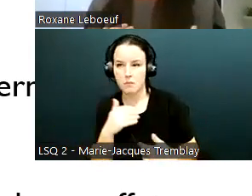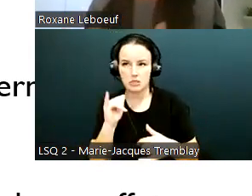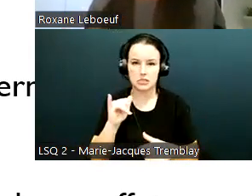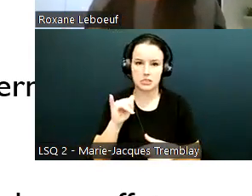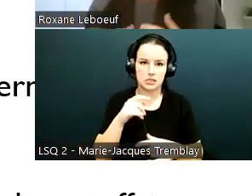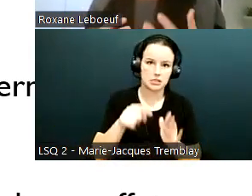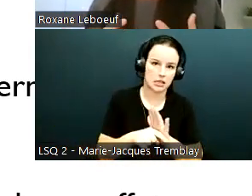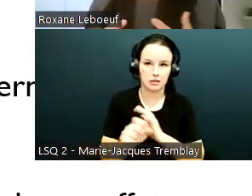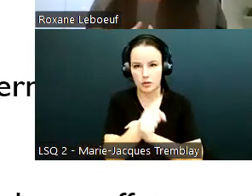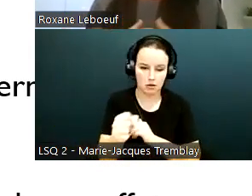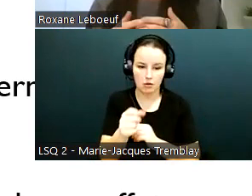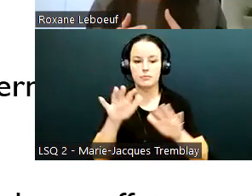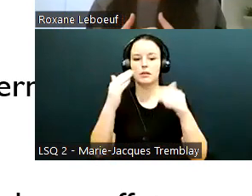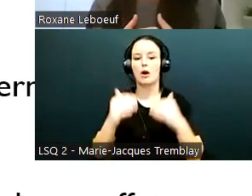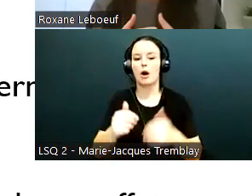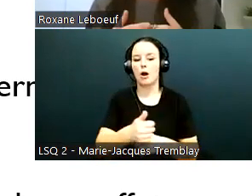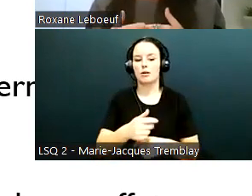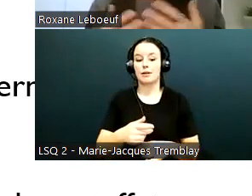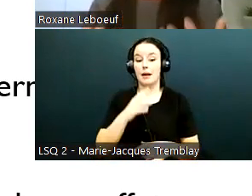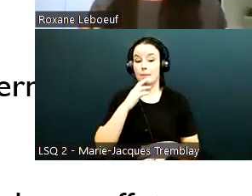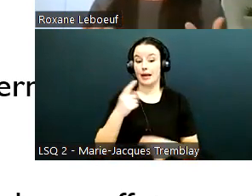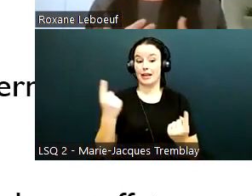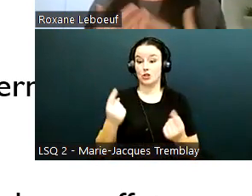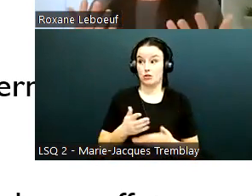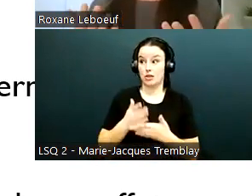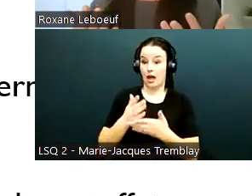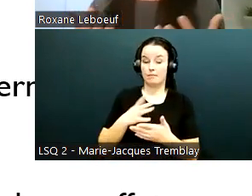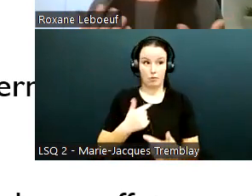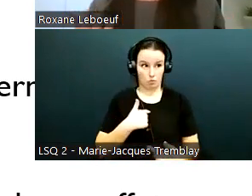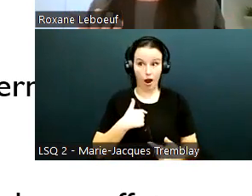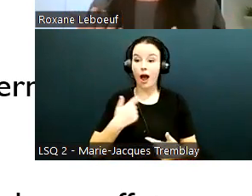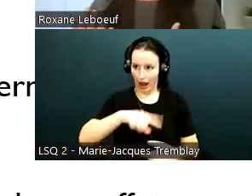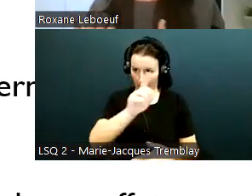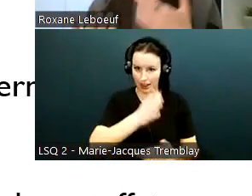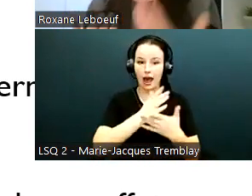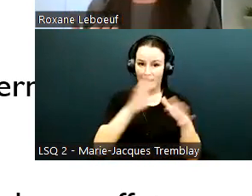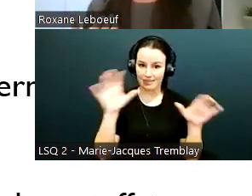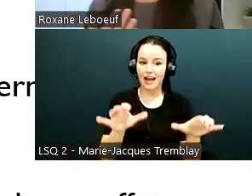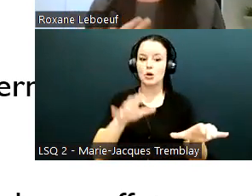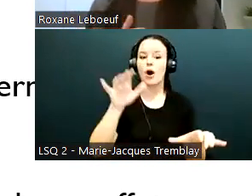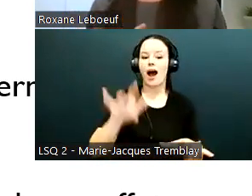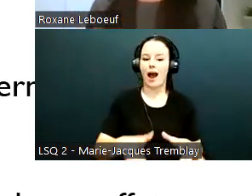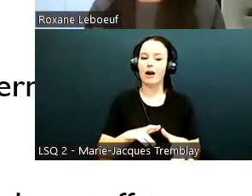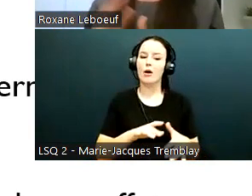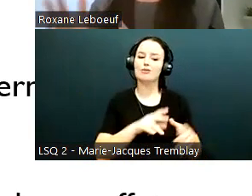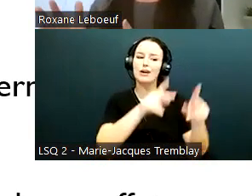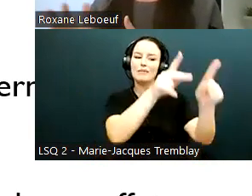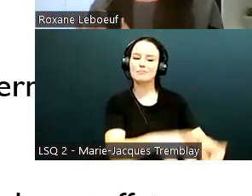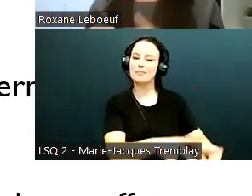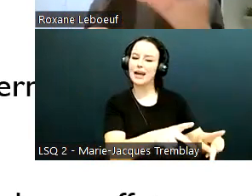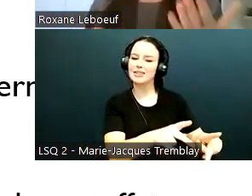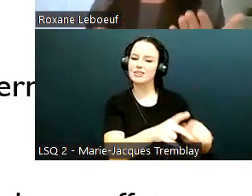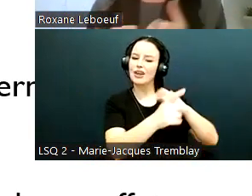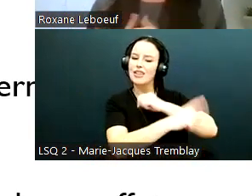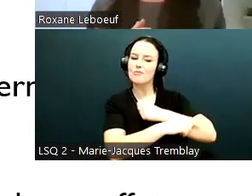a abordé les leviers, les gens nous disaient, ben, moi, j'ai été demander de l'aide, j'ai agi parce que, bon, j'avais un lien de confiance avec une personne dans la